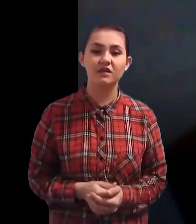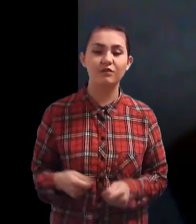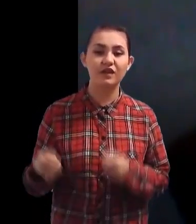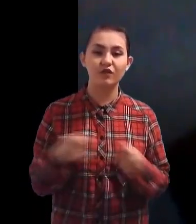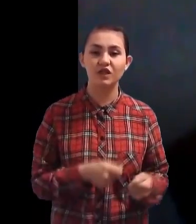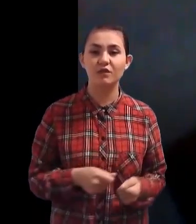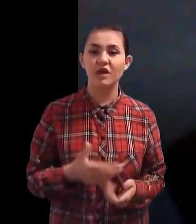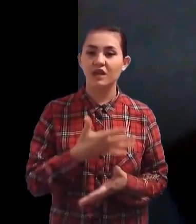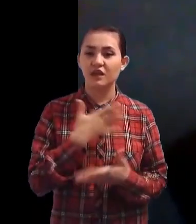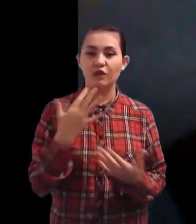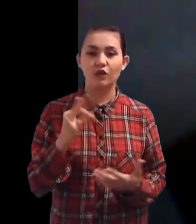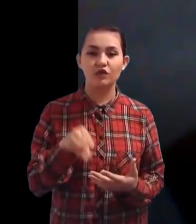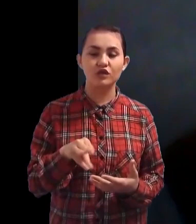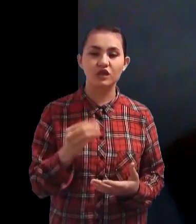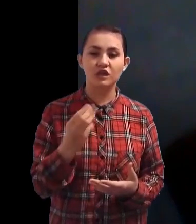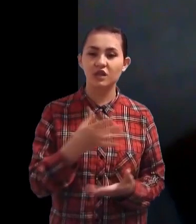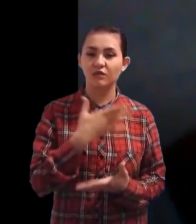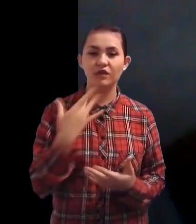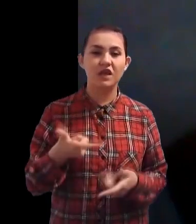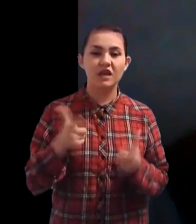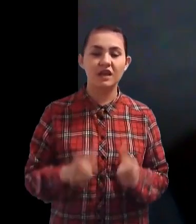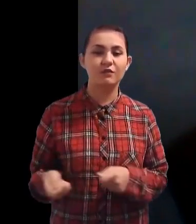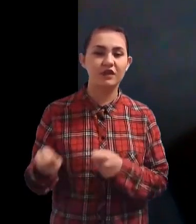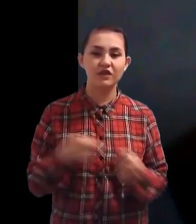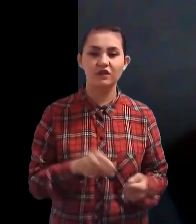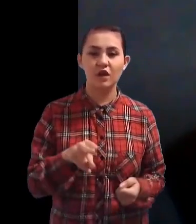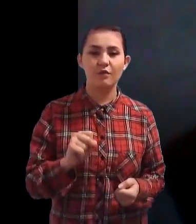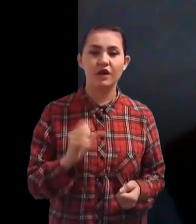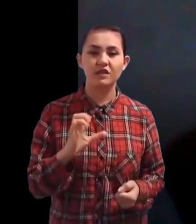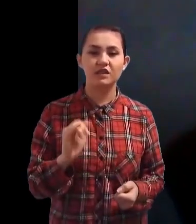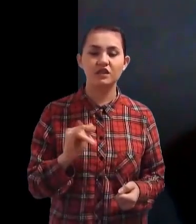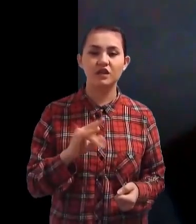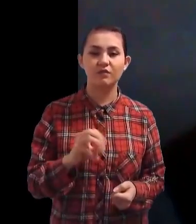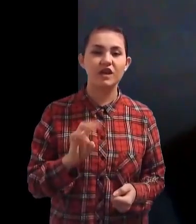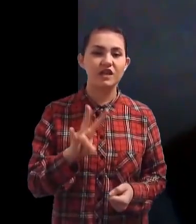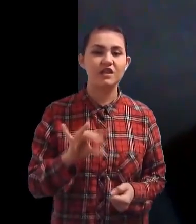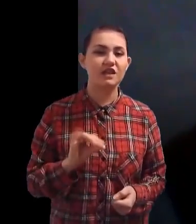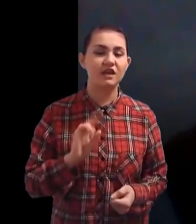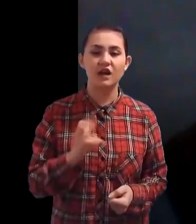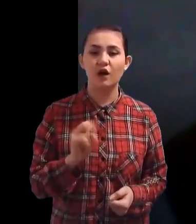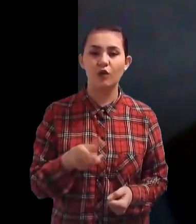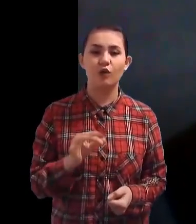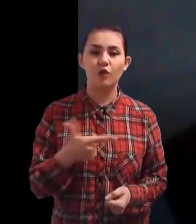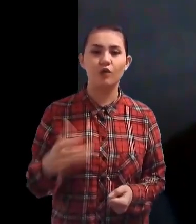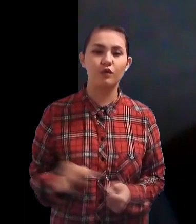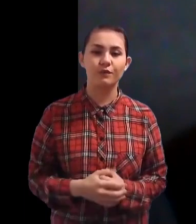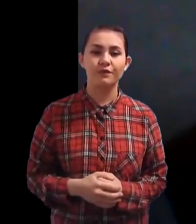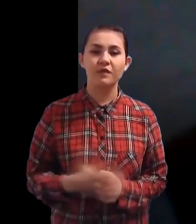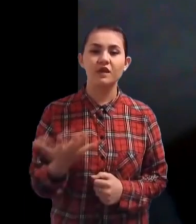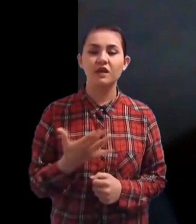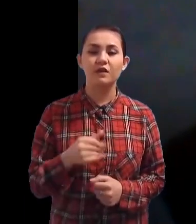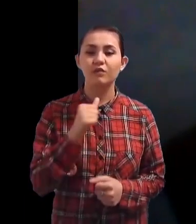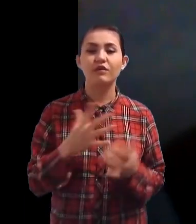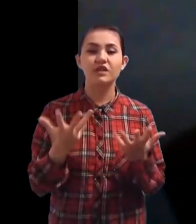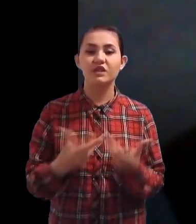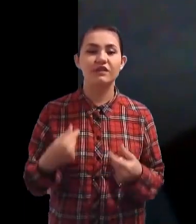никакого отношения не имеет к реальным перевезенным пассажирам. От слова никакого. Каким образом это подсчитывается,